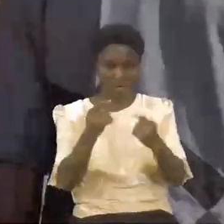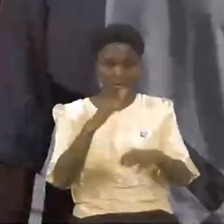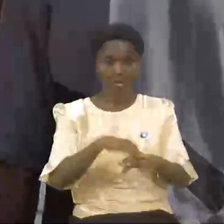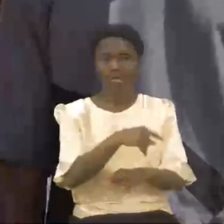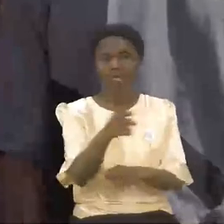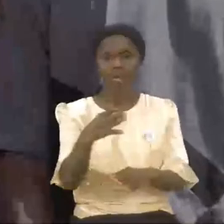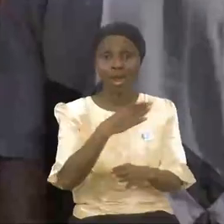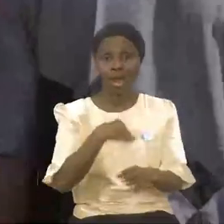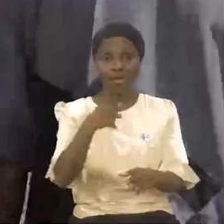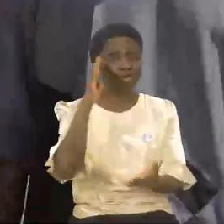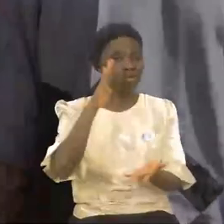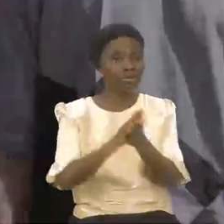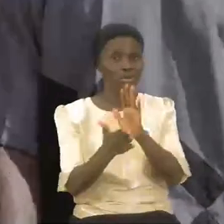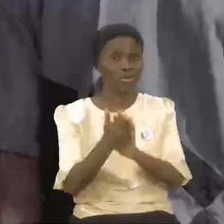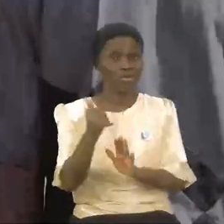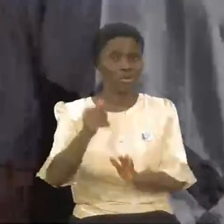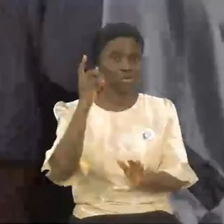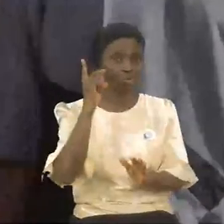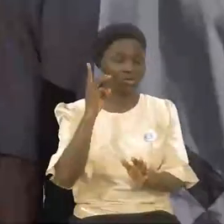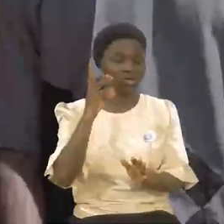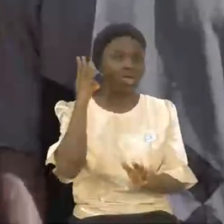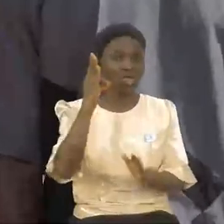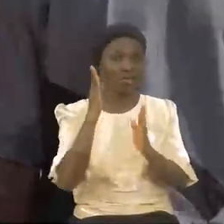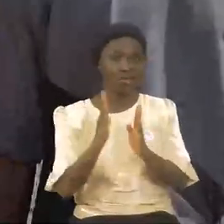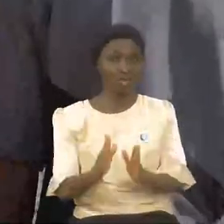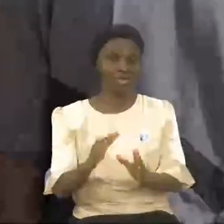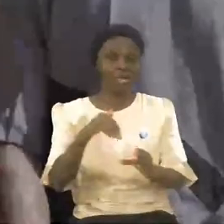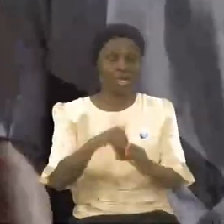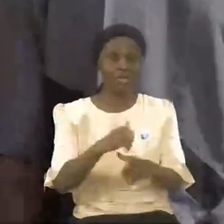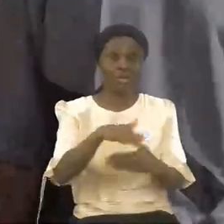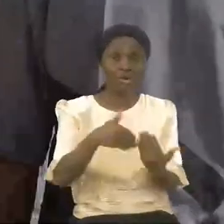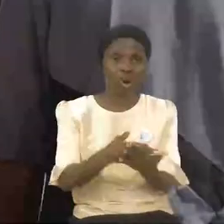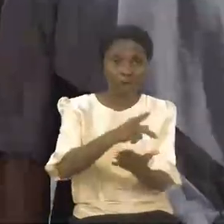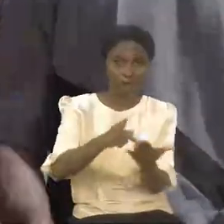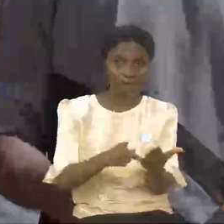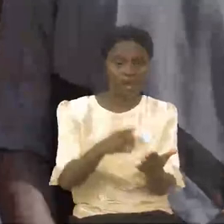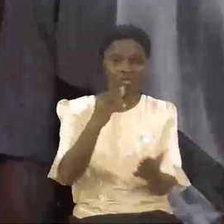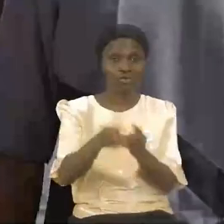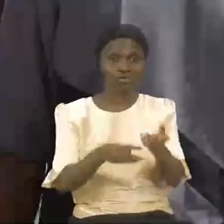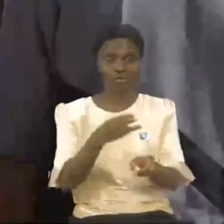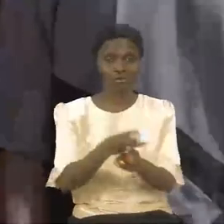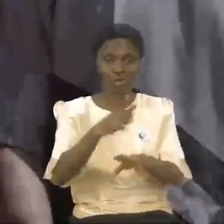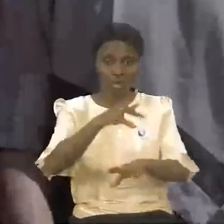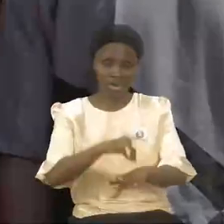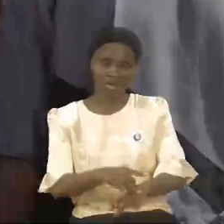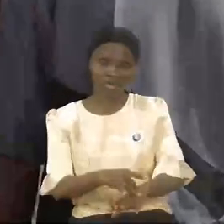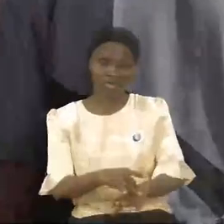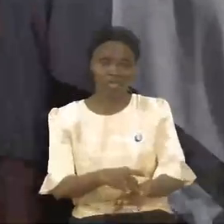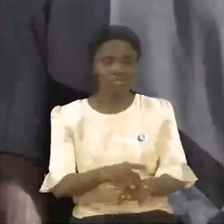Jérusalem dans la journée dans l'assemblée jusqu'aux extrémités de la terre il faut assurer